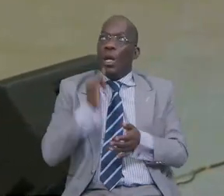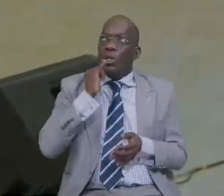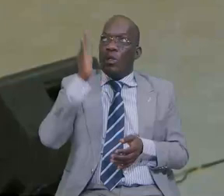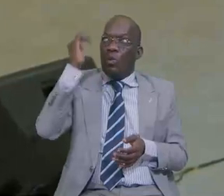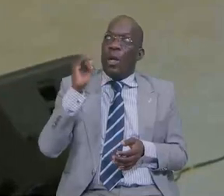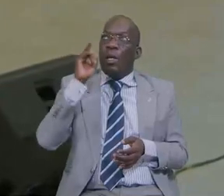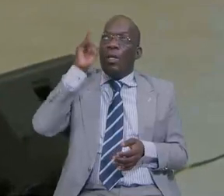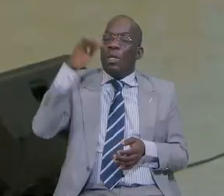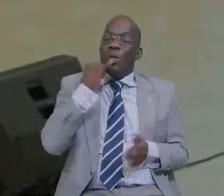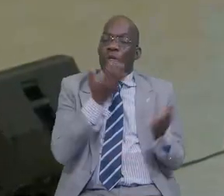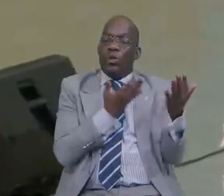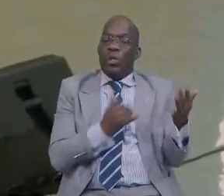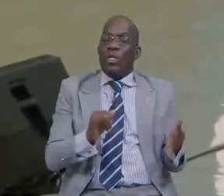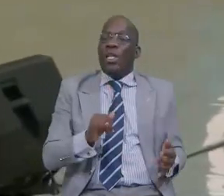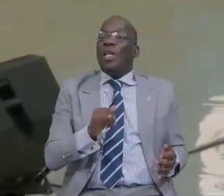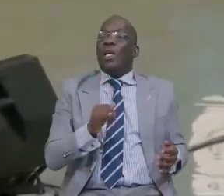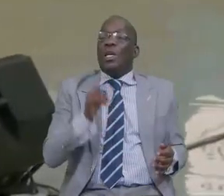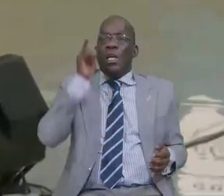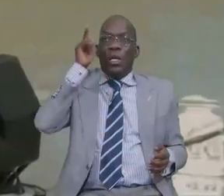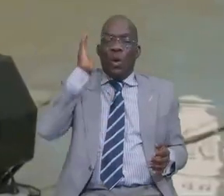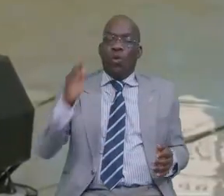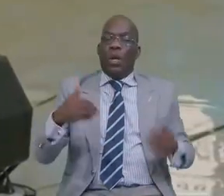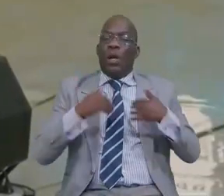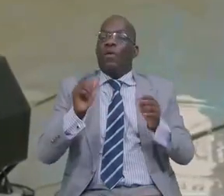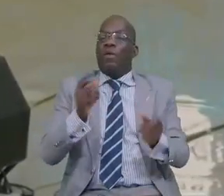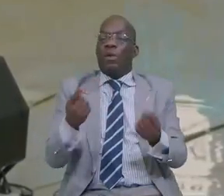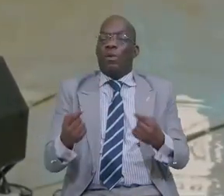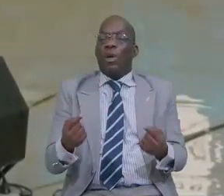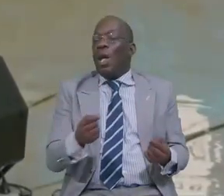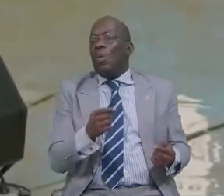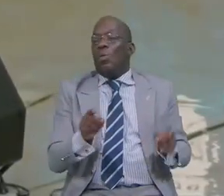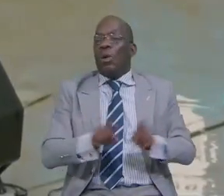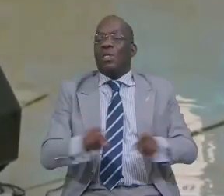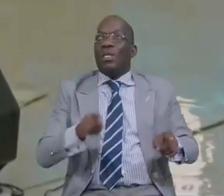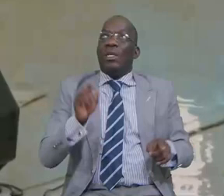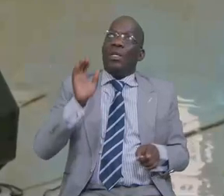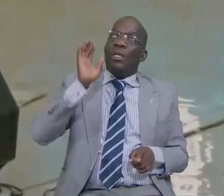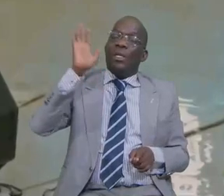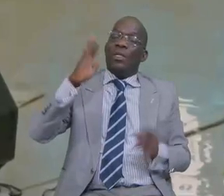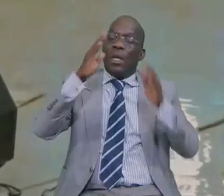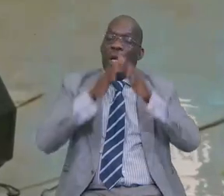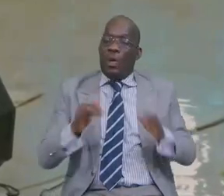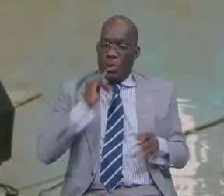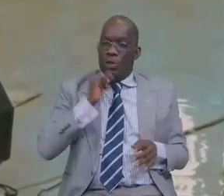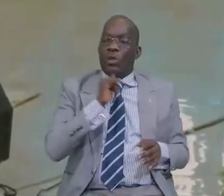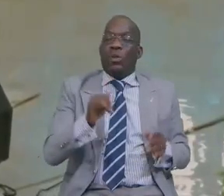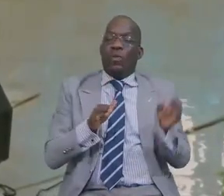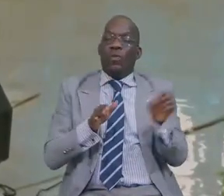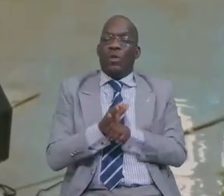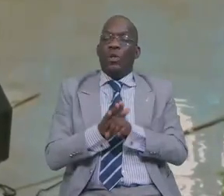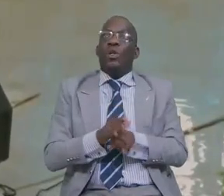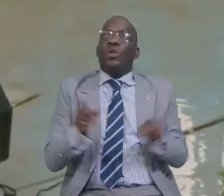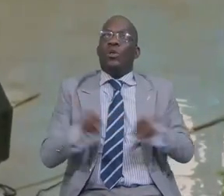attend. Il serait venu. Il dit, je reviens encore. Et il regarde depuis le ciel et ma maison n'est pas